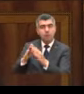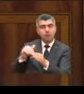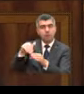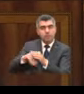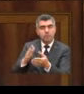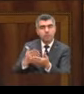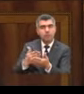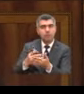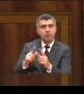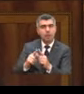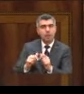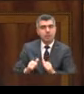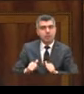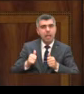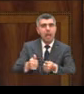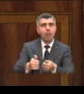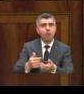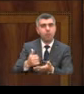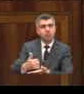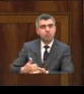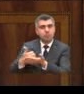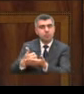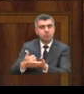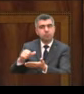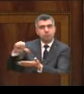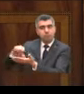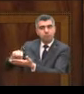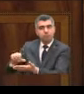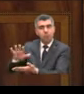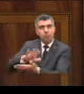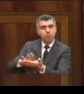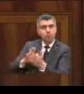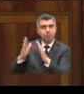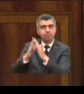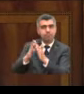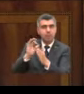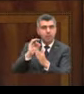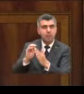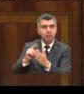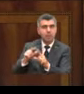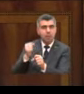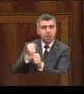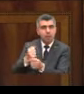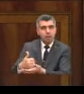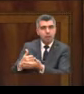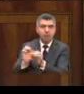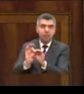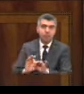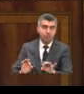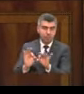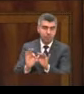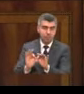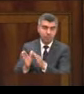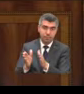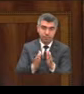والتعاون الوطني ومراكز الإيواء وغيرها، والتي يبقى دورها مع الأسف محتشم. بالنسبة